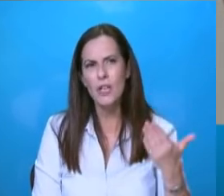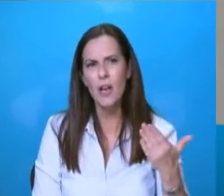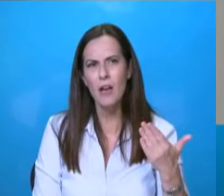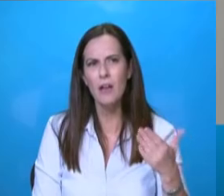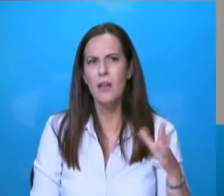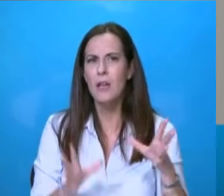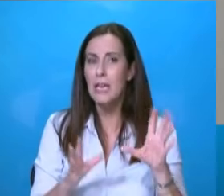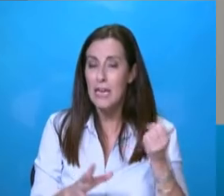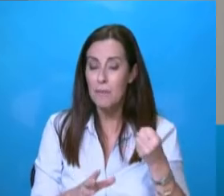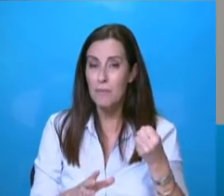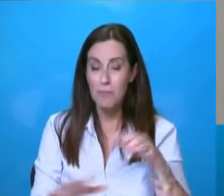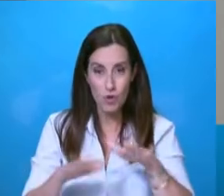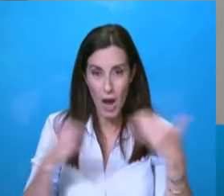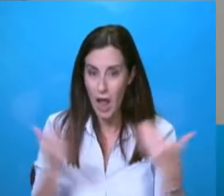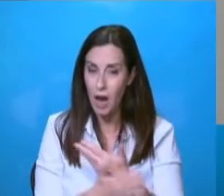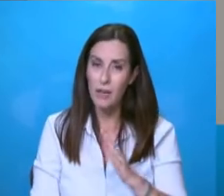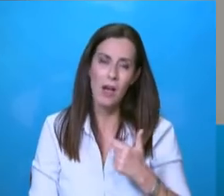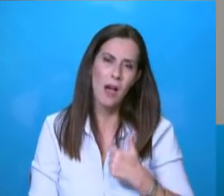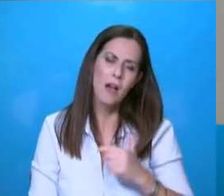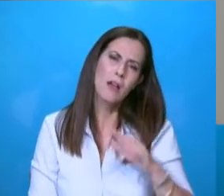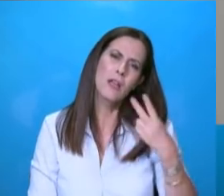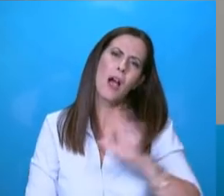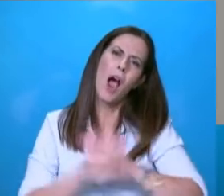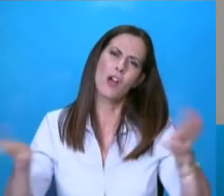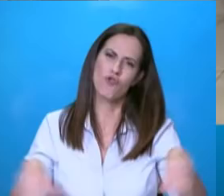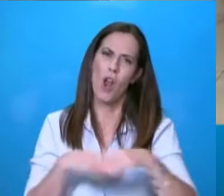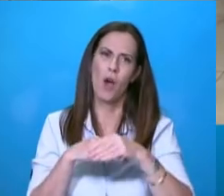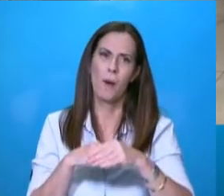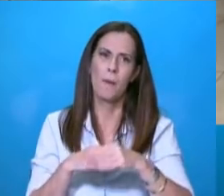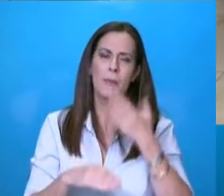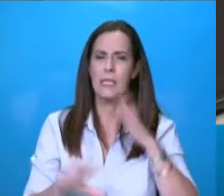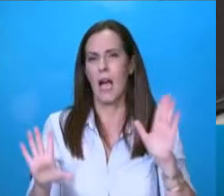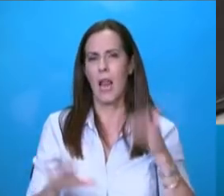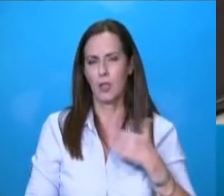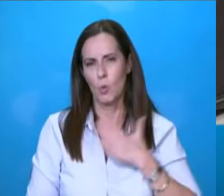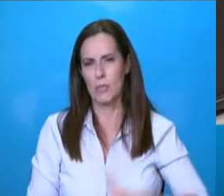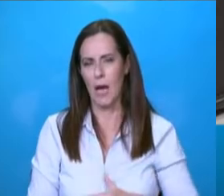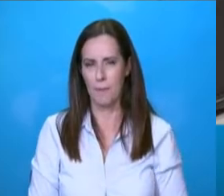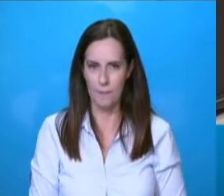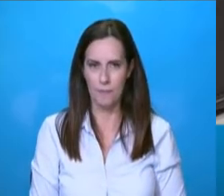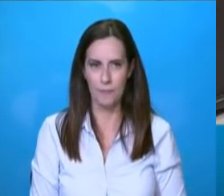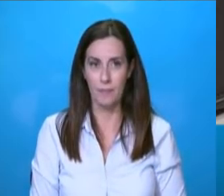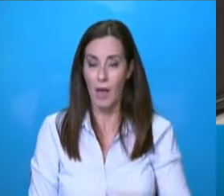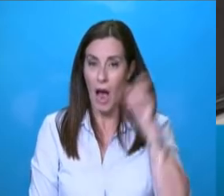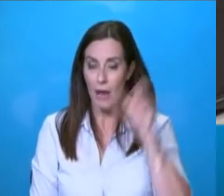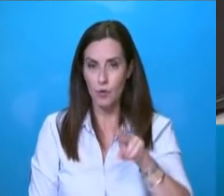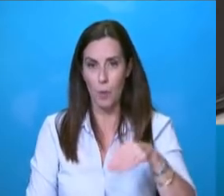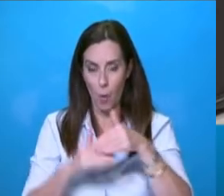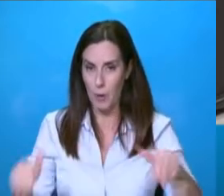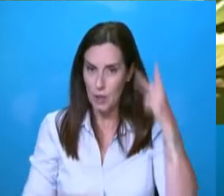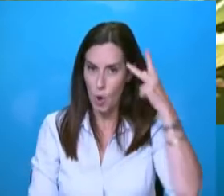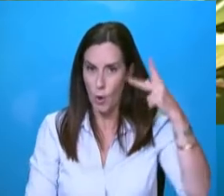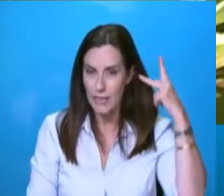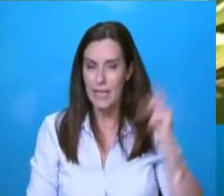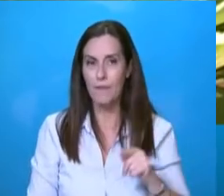אם תהיה ממשלה חדשה, יהיה רק שלום בישראל. בן אדם שיש לו מוגבלות